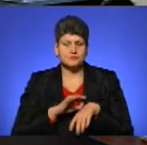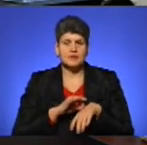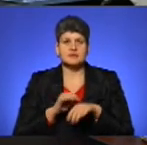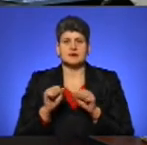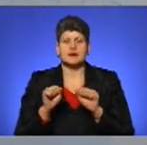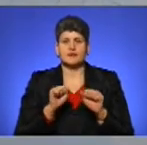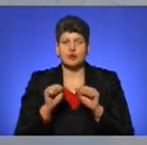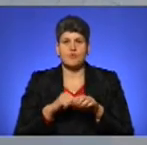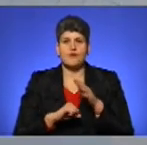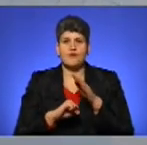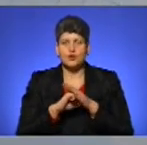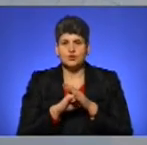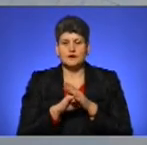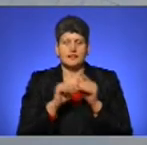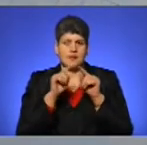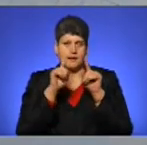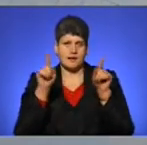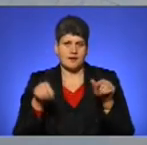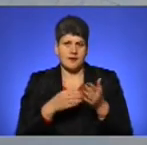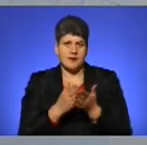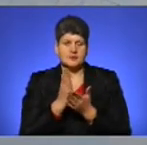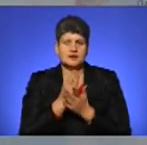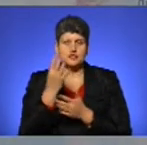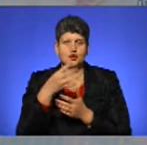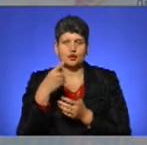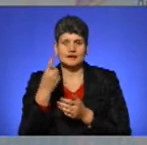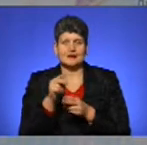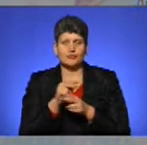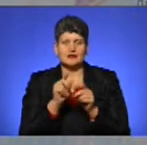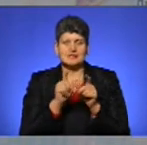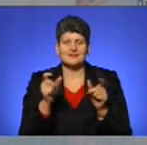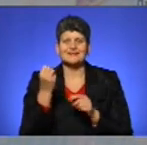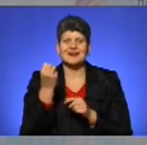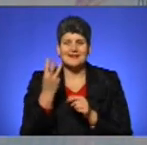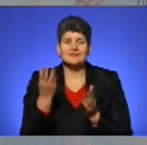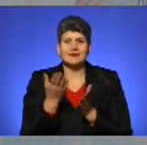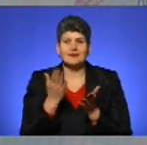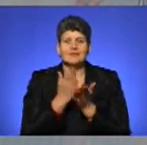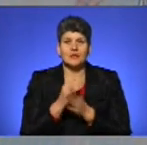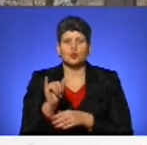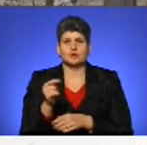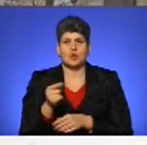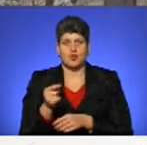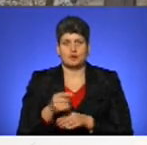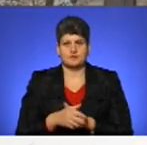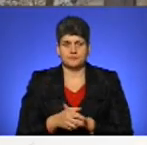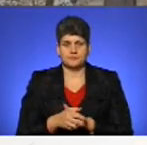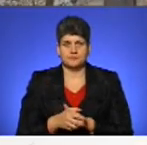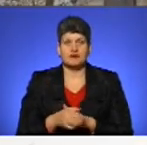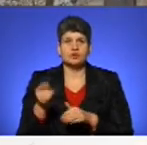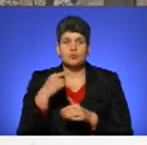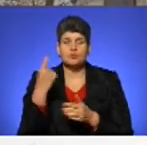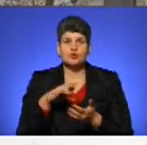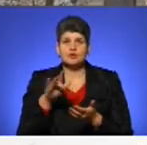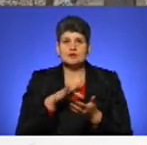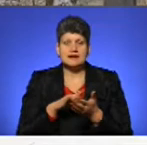Яни Гунчак-Желябіної, на карті позначено 41 лікувальний заклад, 13 з них знаходяться у Тернополі. У Тернопільському обласному